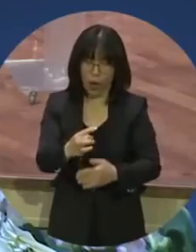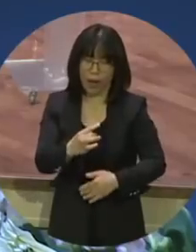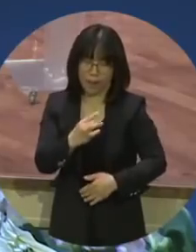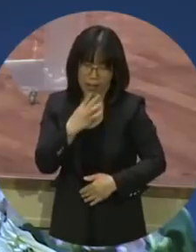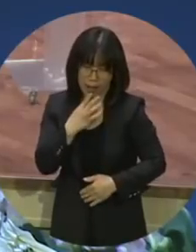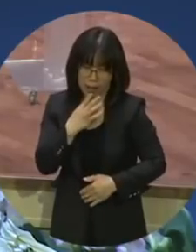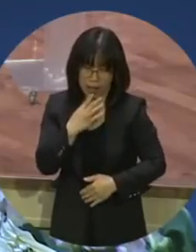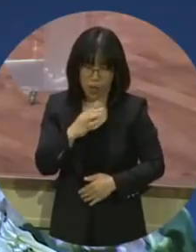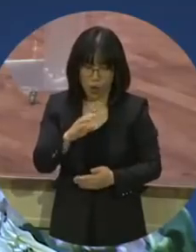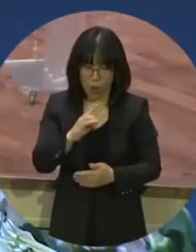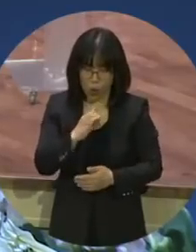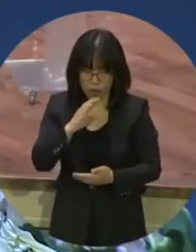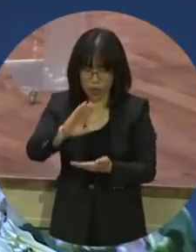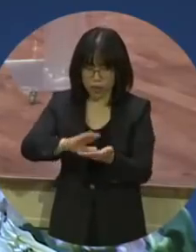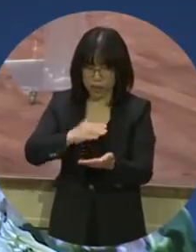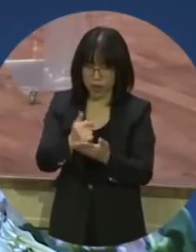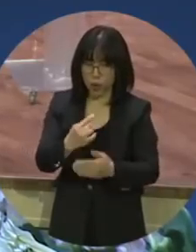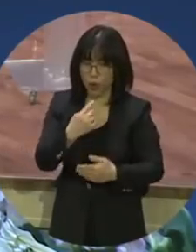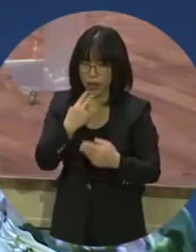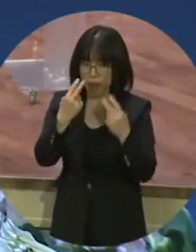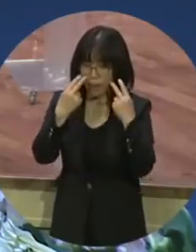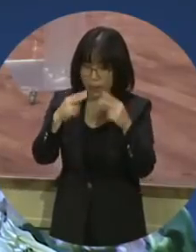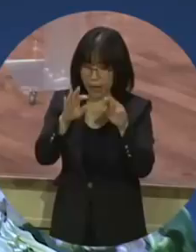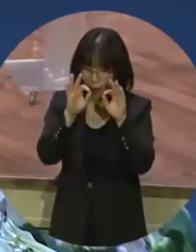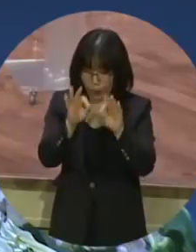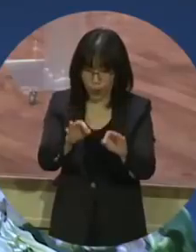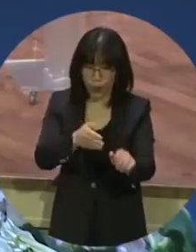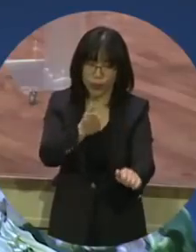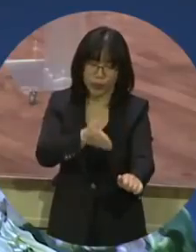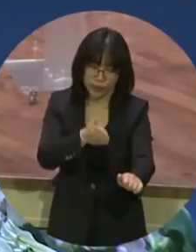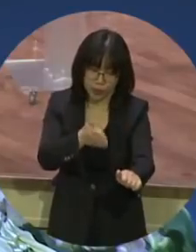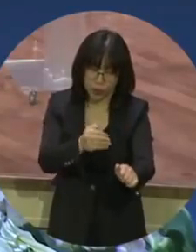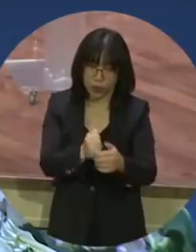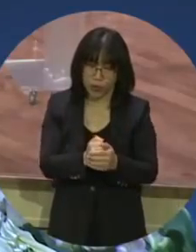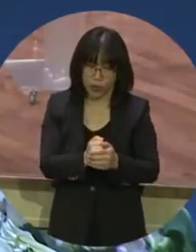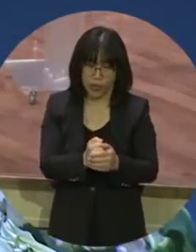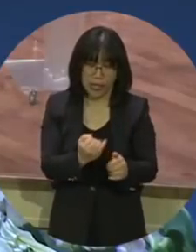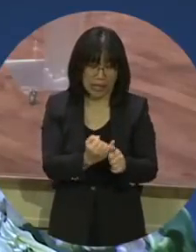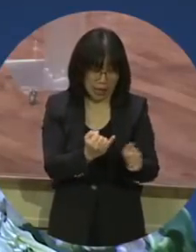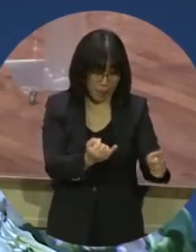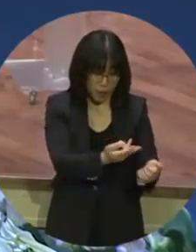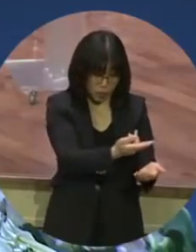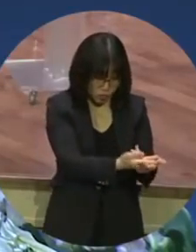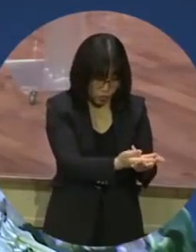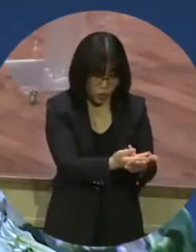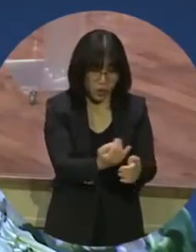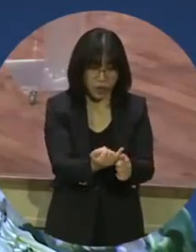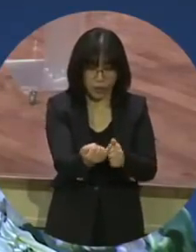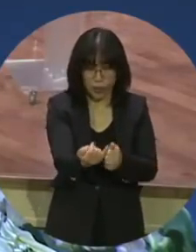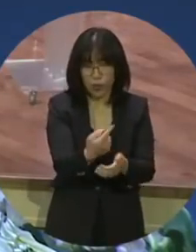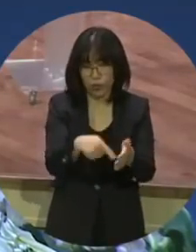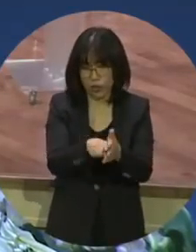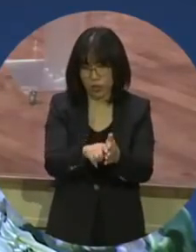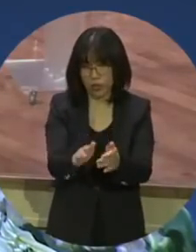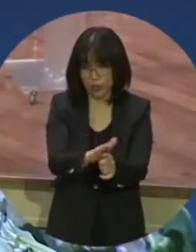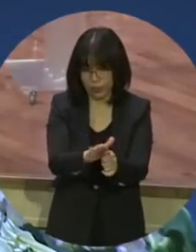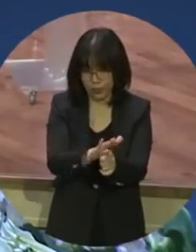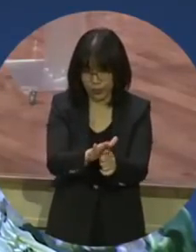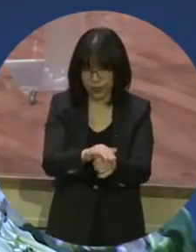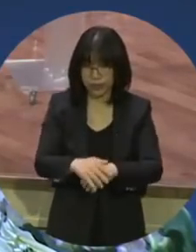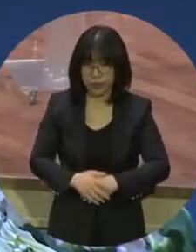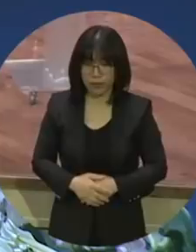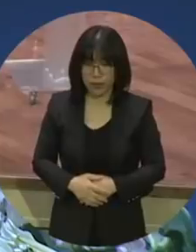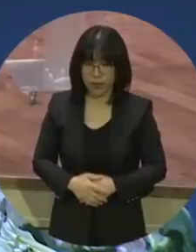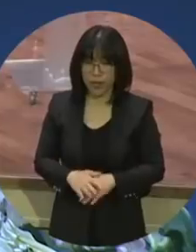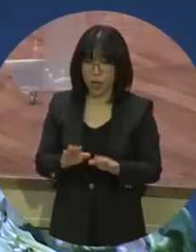오직 그리스도만을 바라봐야 된다라고 말씀을 잠깐 나누었습니다. 오늘 호세아 12장